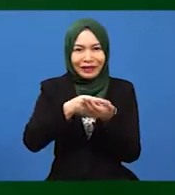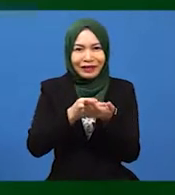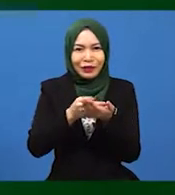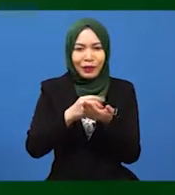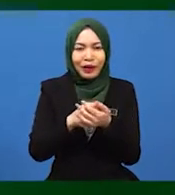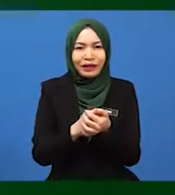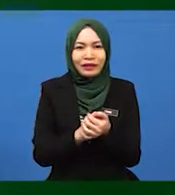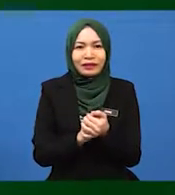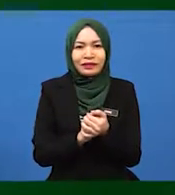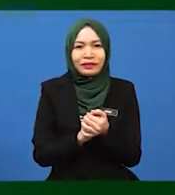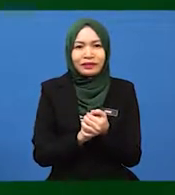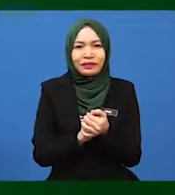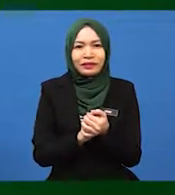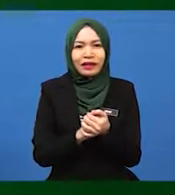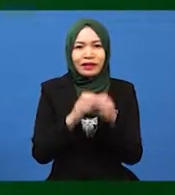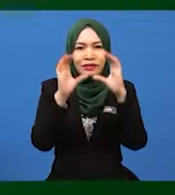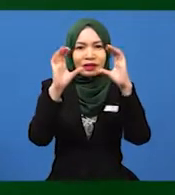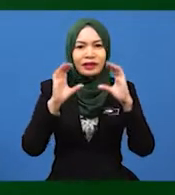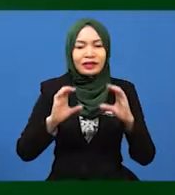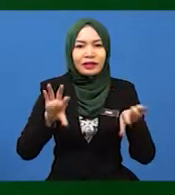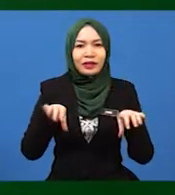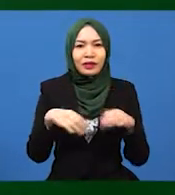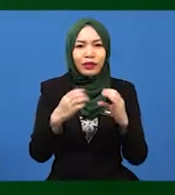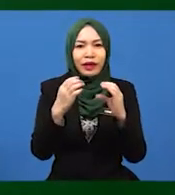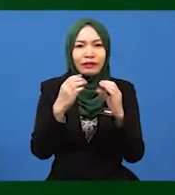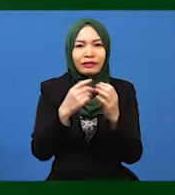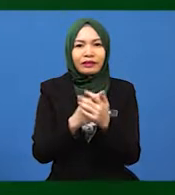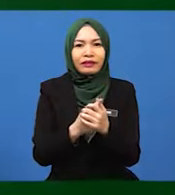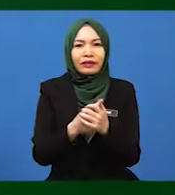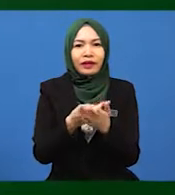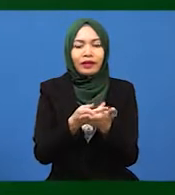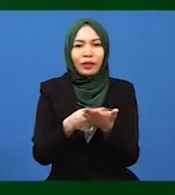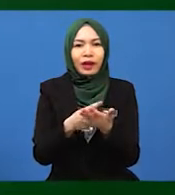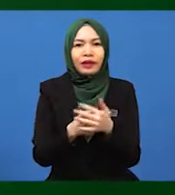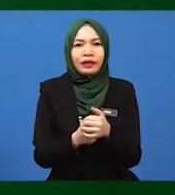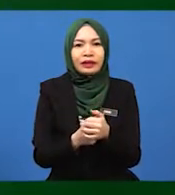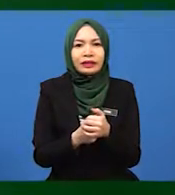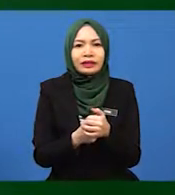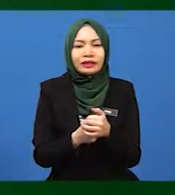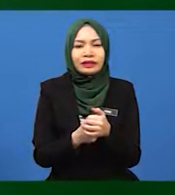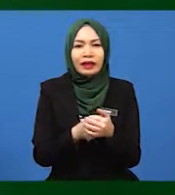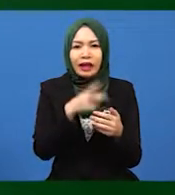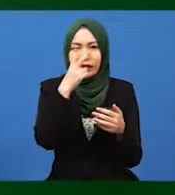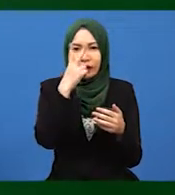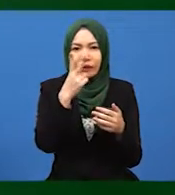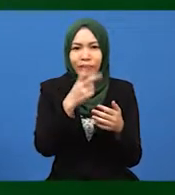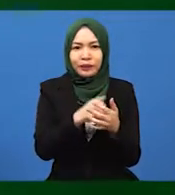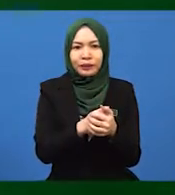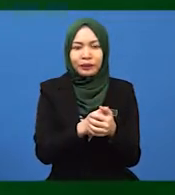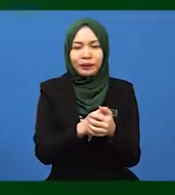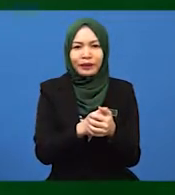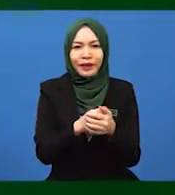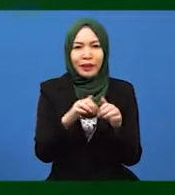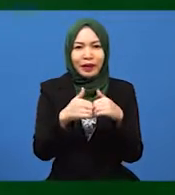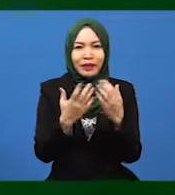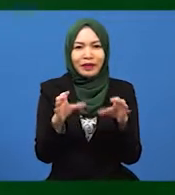cara-cara membuat ketupat palas. Sila perhatikan gambar pertama hingga keenam.